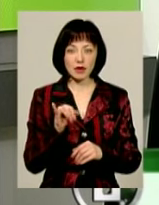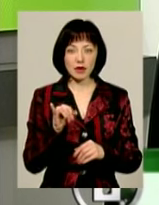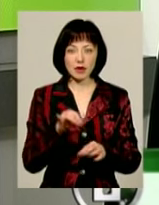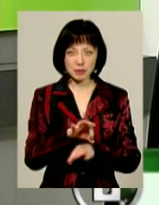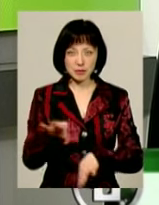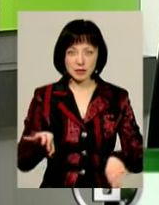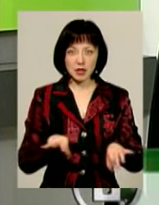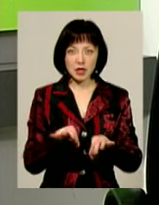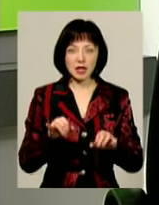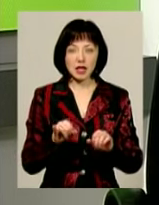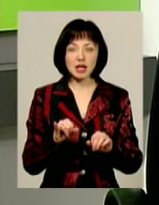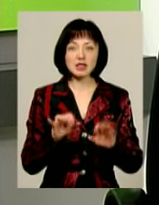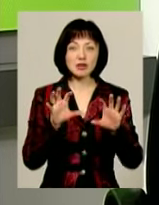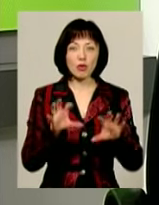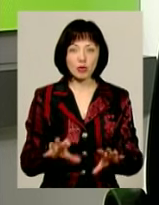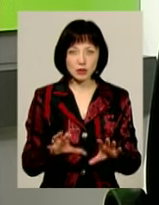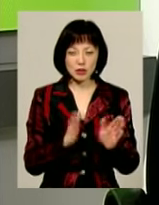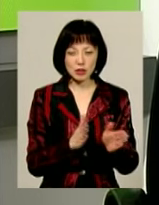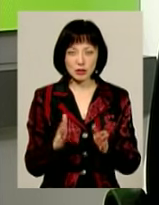забезпечити правовий режим в цих зонах,